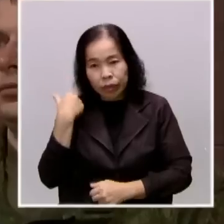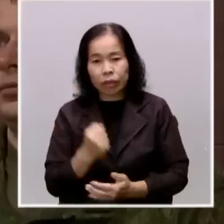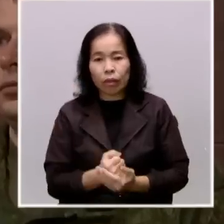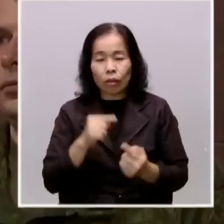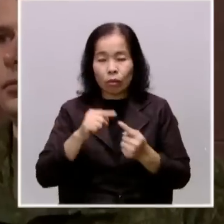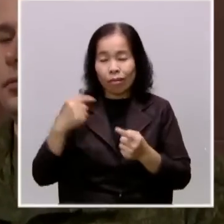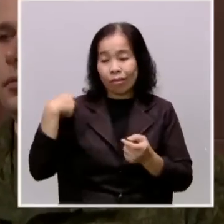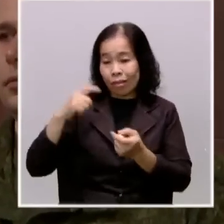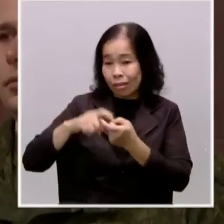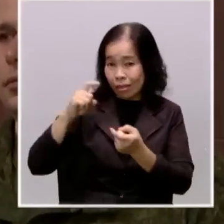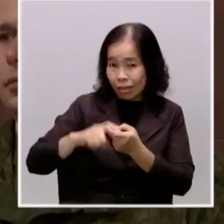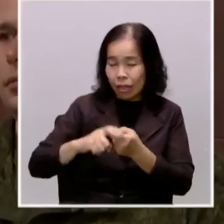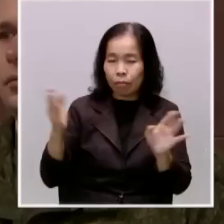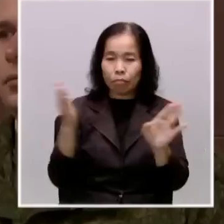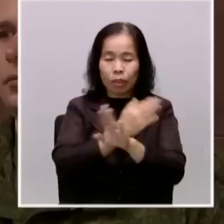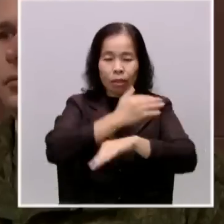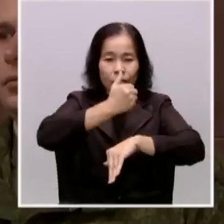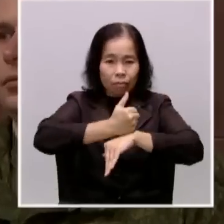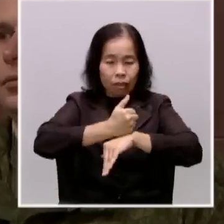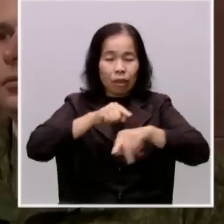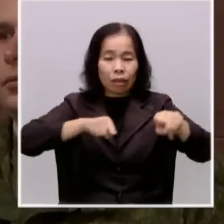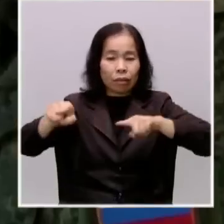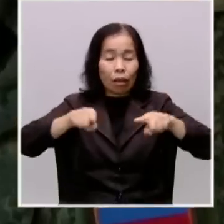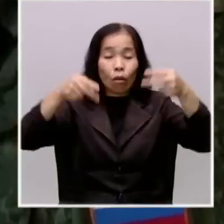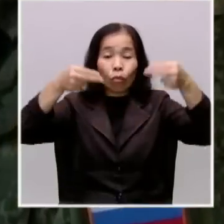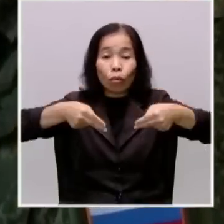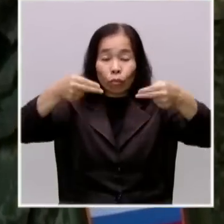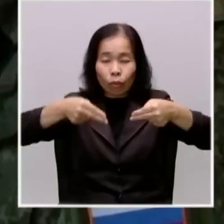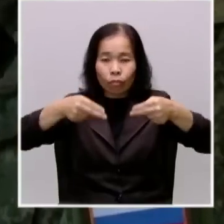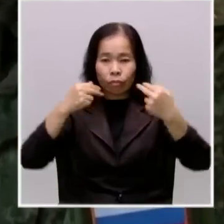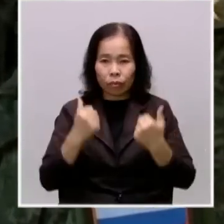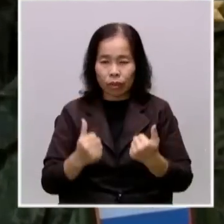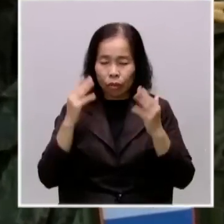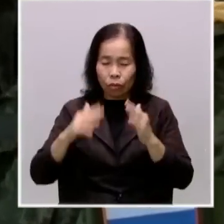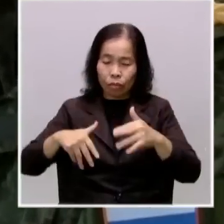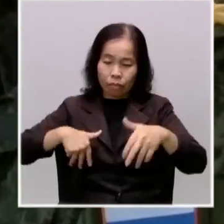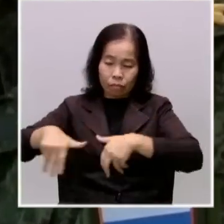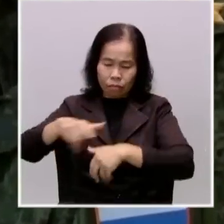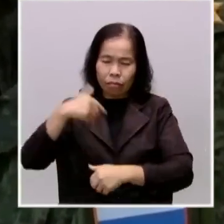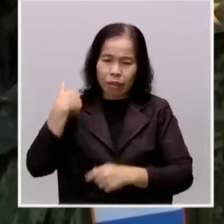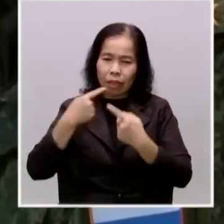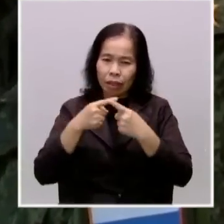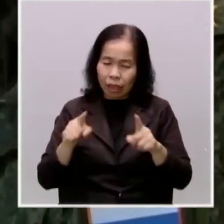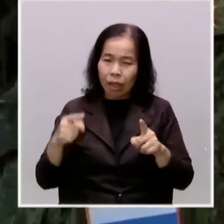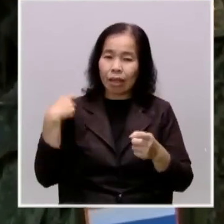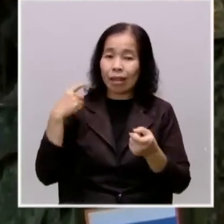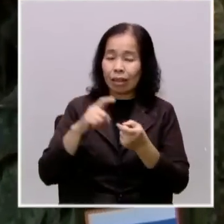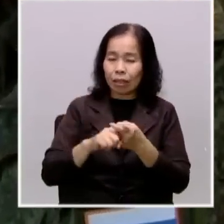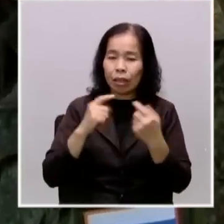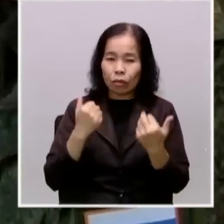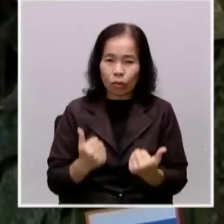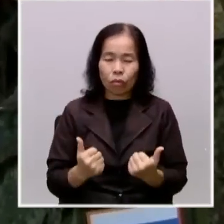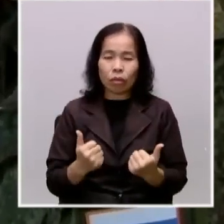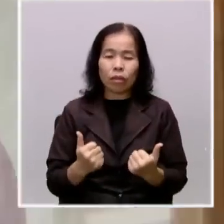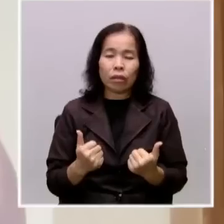ที่รัสเซียเปลี่ยนผู้บัญชาการรบมาอยู่ 2-3 ครั้งแล้วมันก็สะท้อนด้วยเช่นเดียวกันค่ะว่ารัสเซียเองตอนนี้อยู่ในส